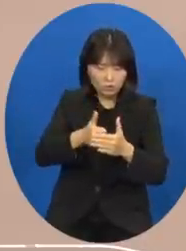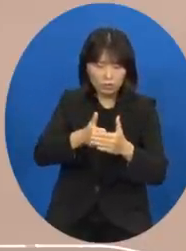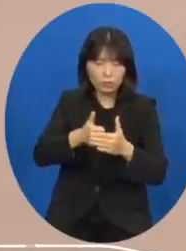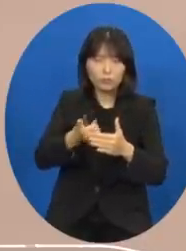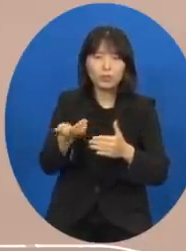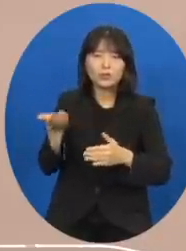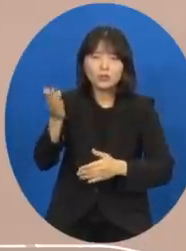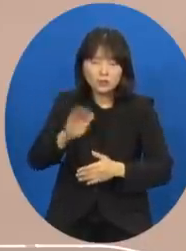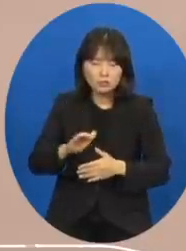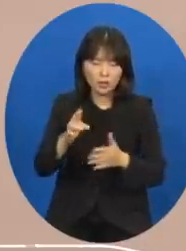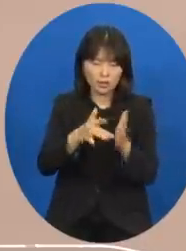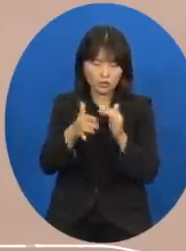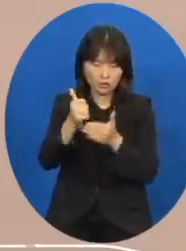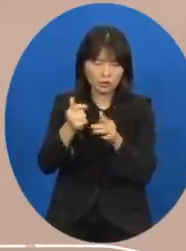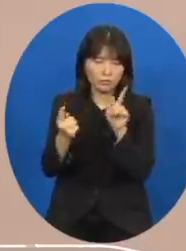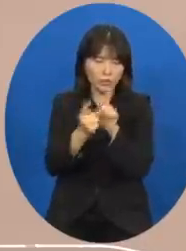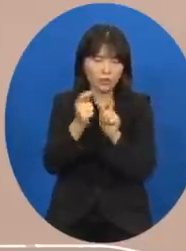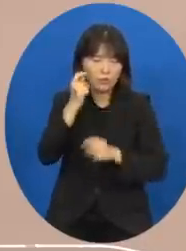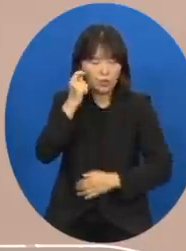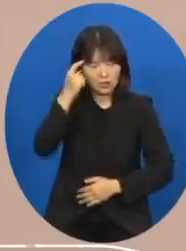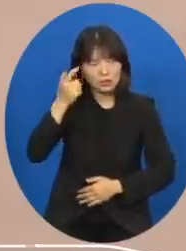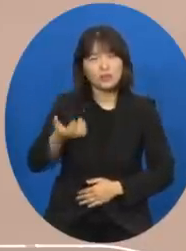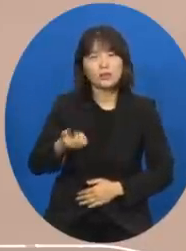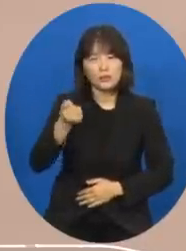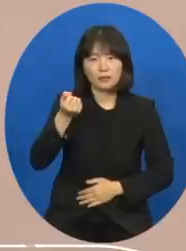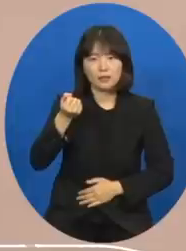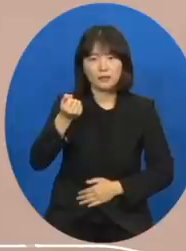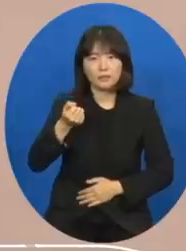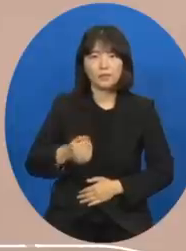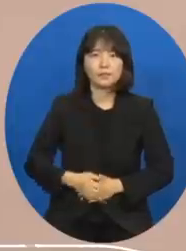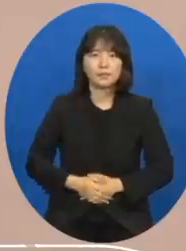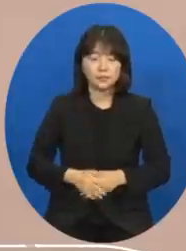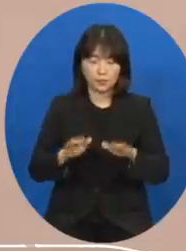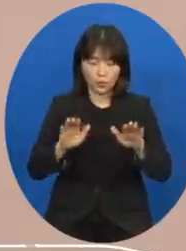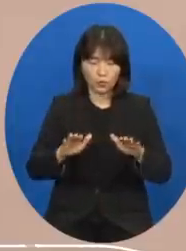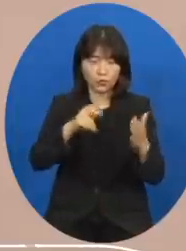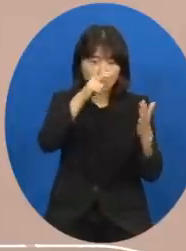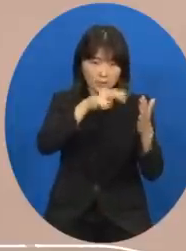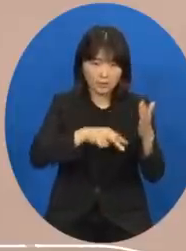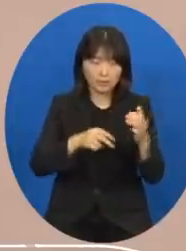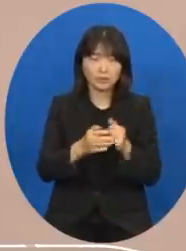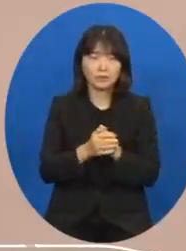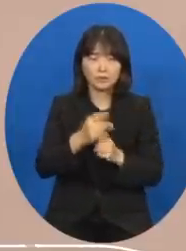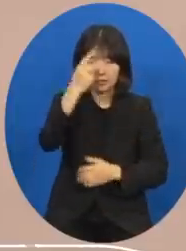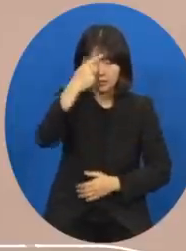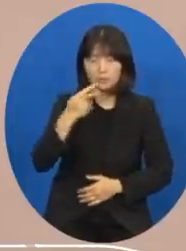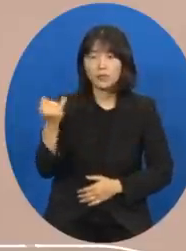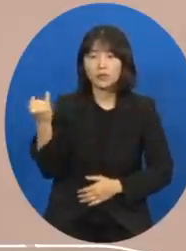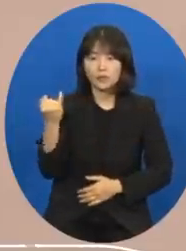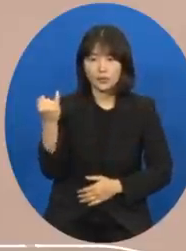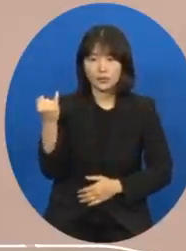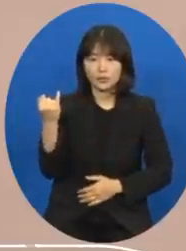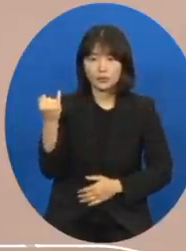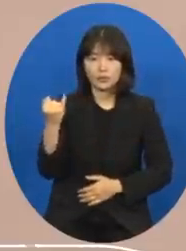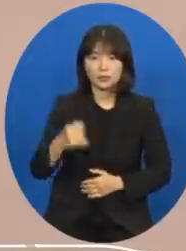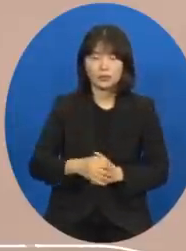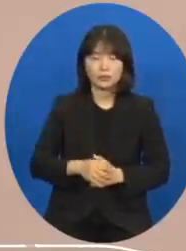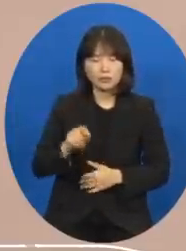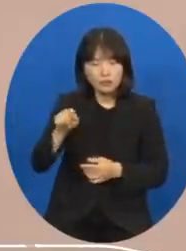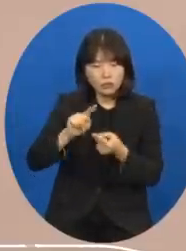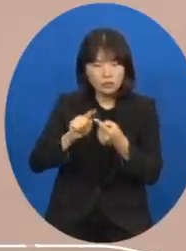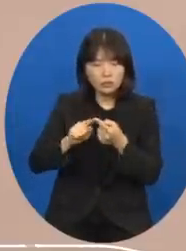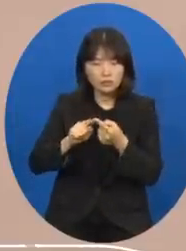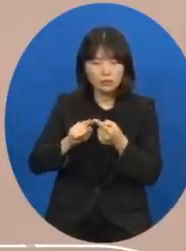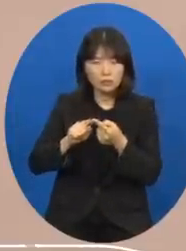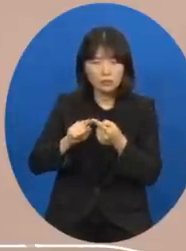만나지 못했다고 생각하고 살게 되는 겁니다. 오늘 우리가 읽은 이 사마리아 여인이 그 점을 아주